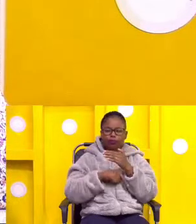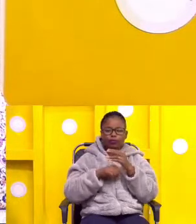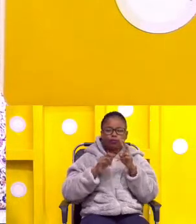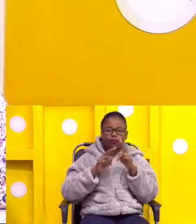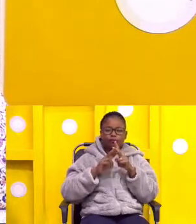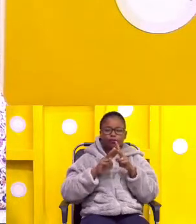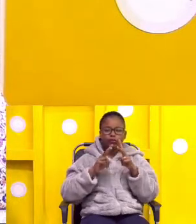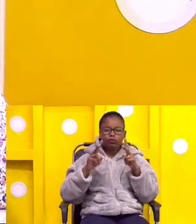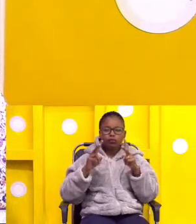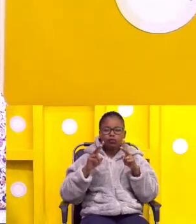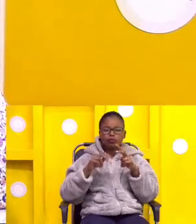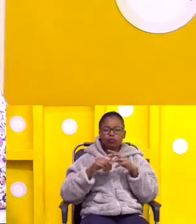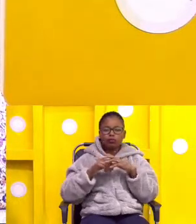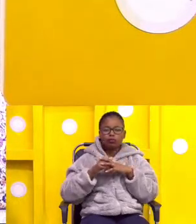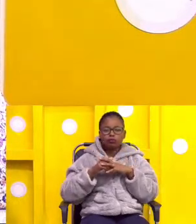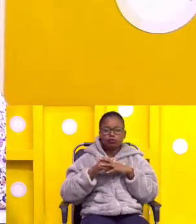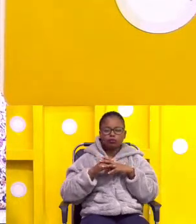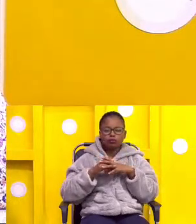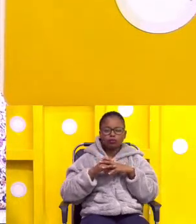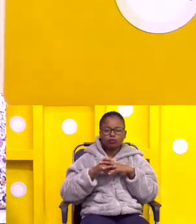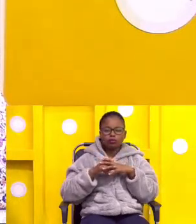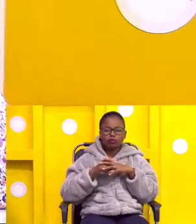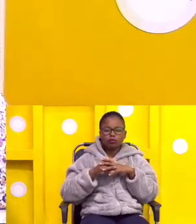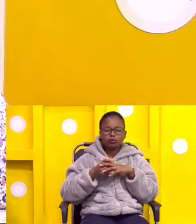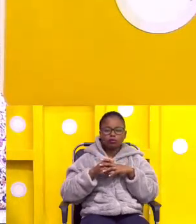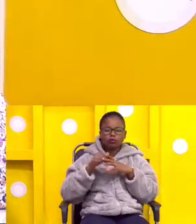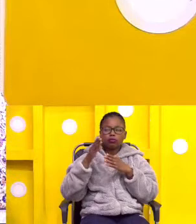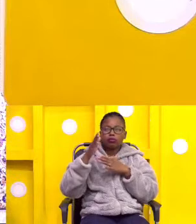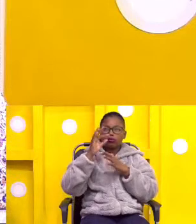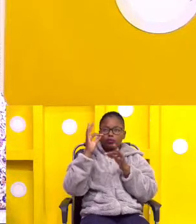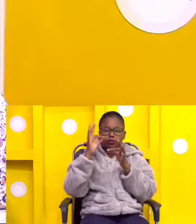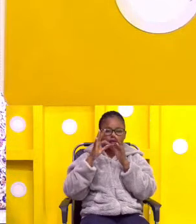wake. Ngai witũ nĩ mwĩhokeku.